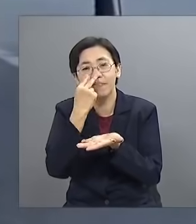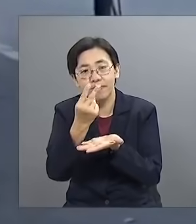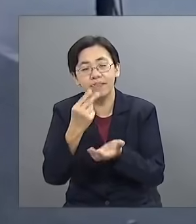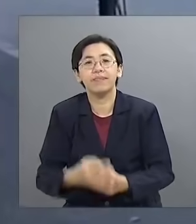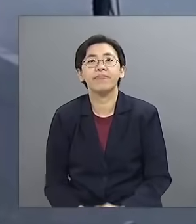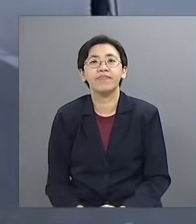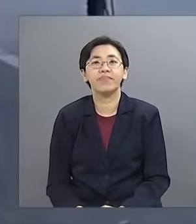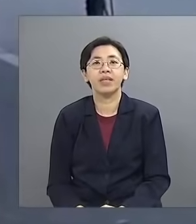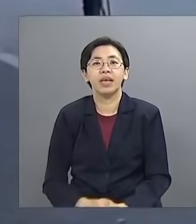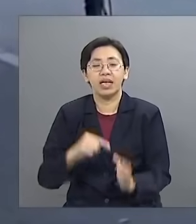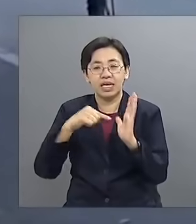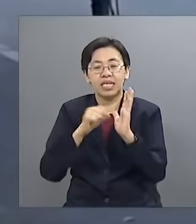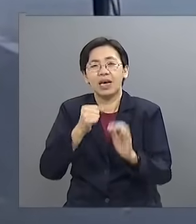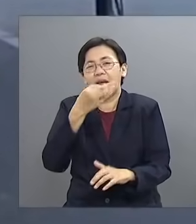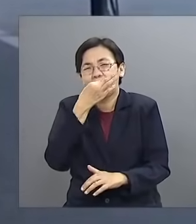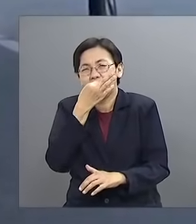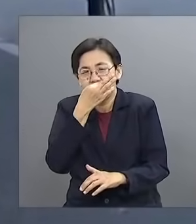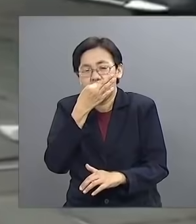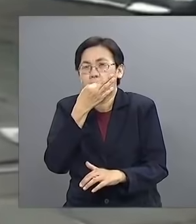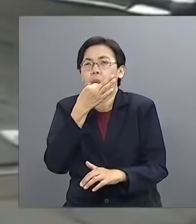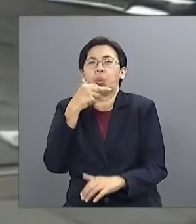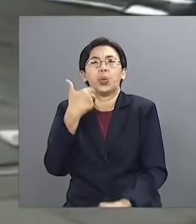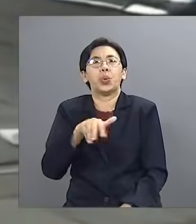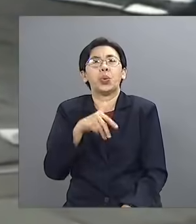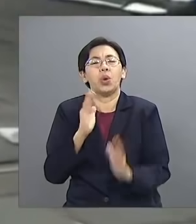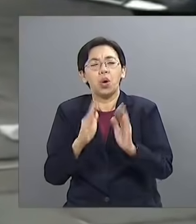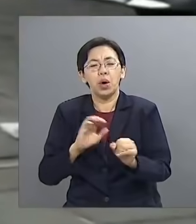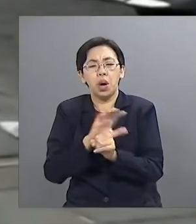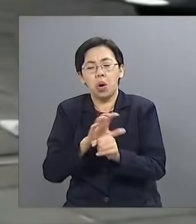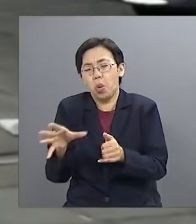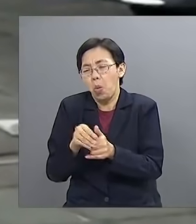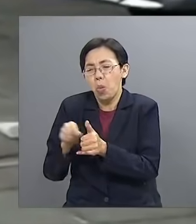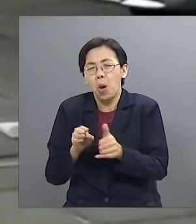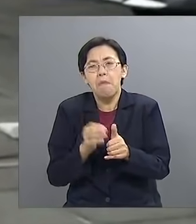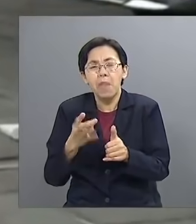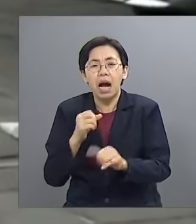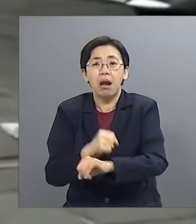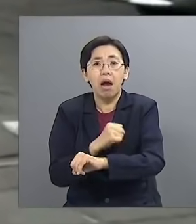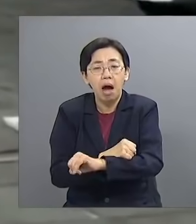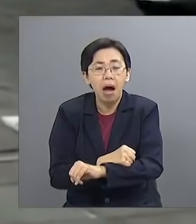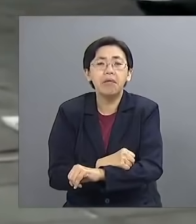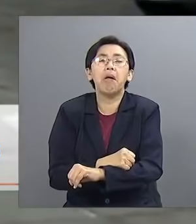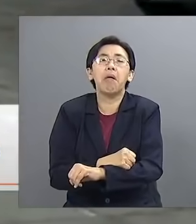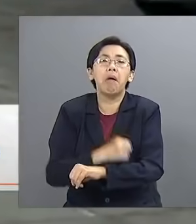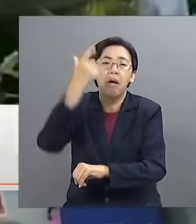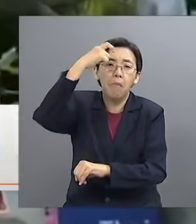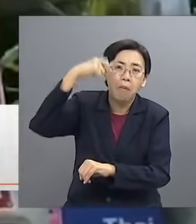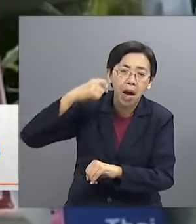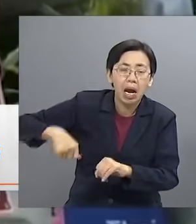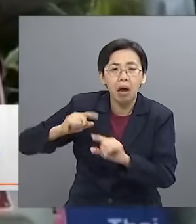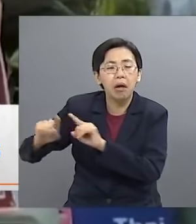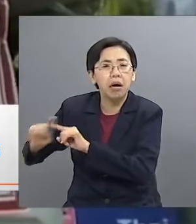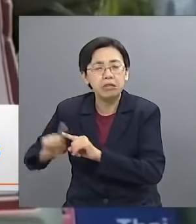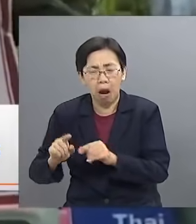าครนั้นยังเป็นหนึ่งจังหวัดที่มีผู้ติดเชื้อโควิด-19 โดยเฉพาะแรงงานข้ามชาติสูงสุดของประเทศนะคะตอนนี้ซึ่งทีมข่